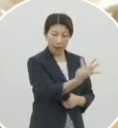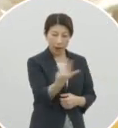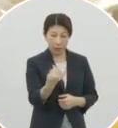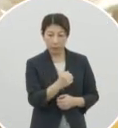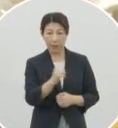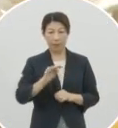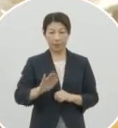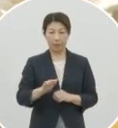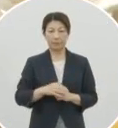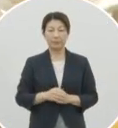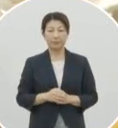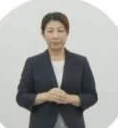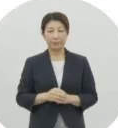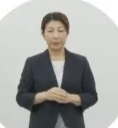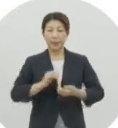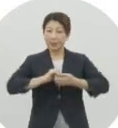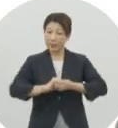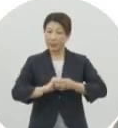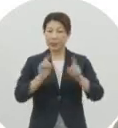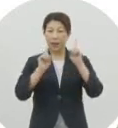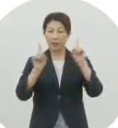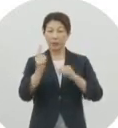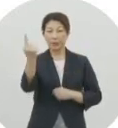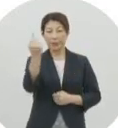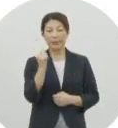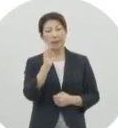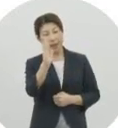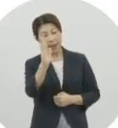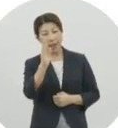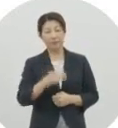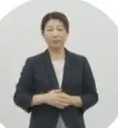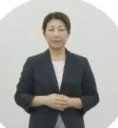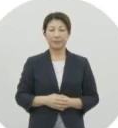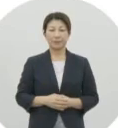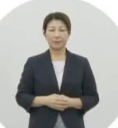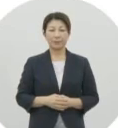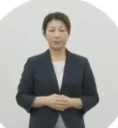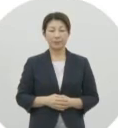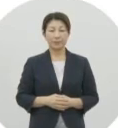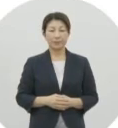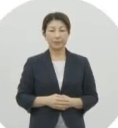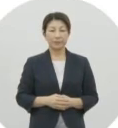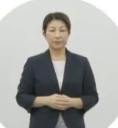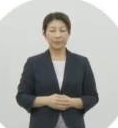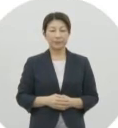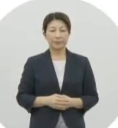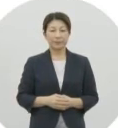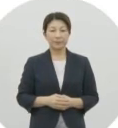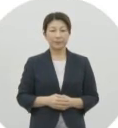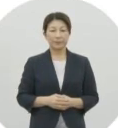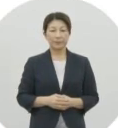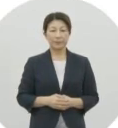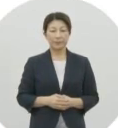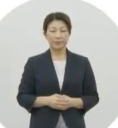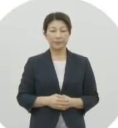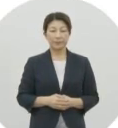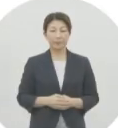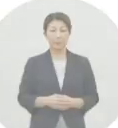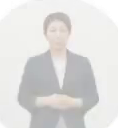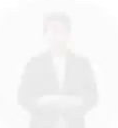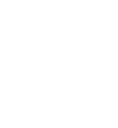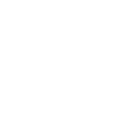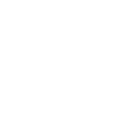たくさん。ぜひ遊びに来てね。 もしもし、お母さん。